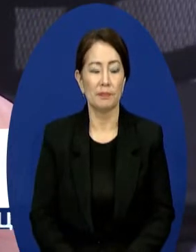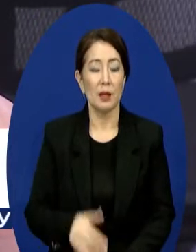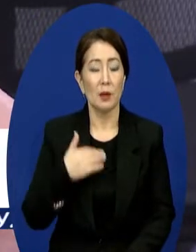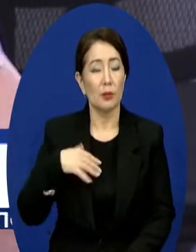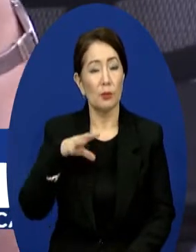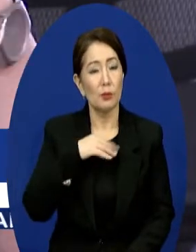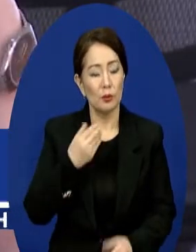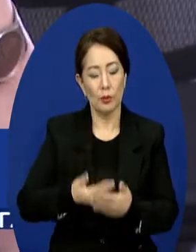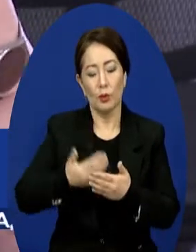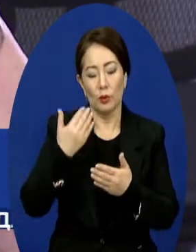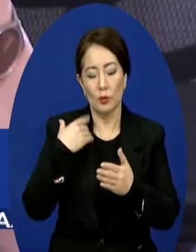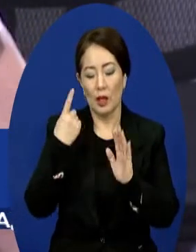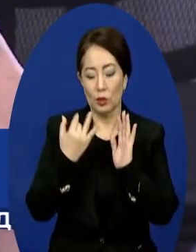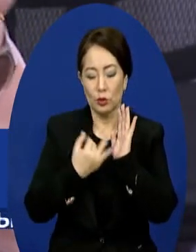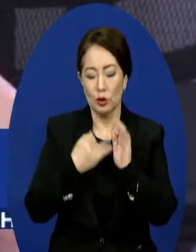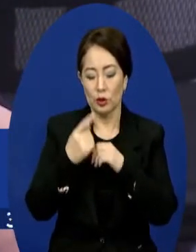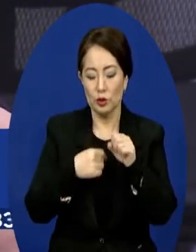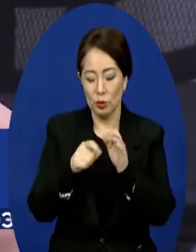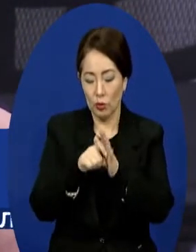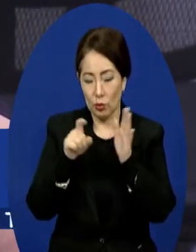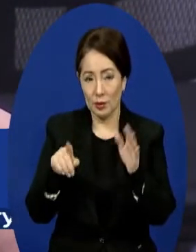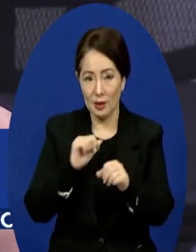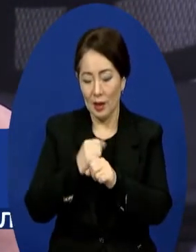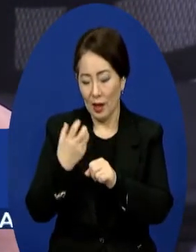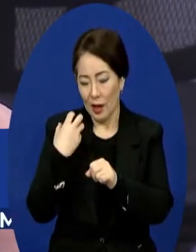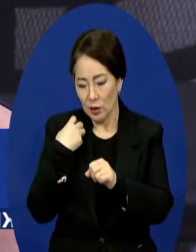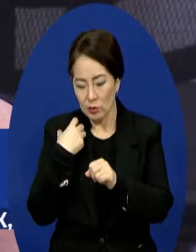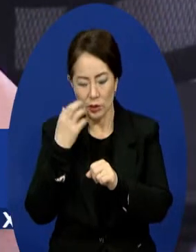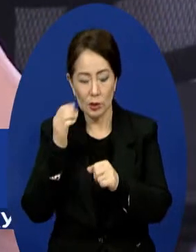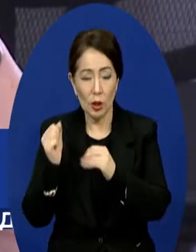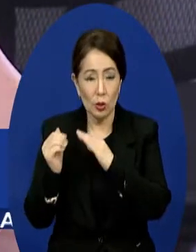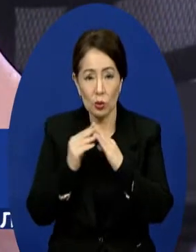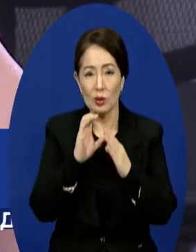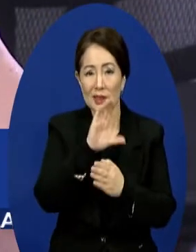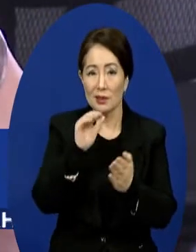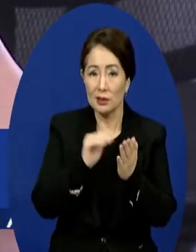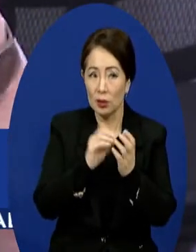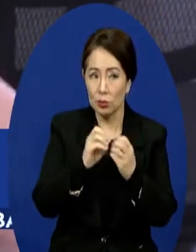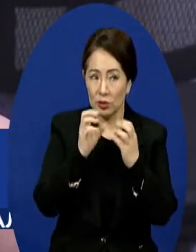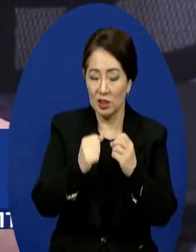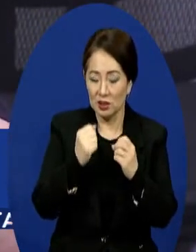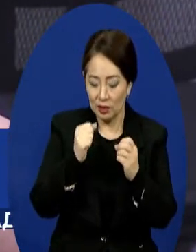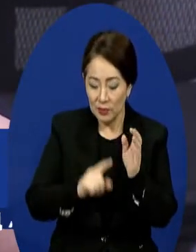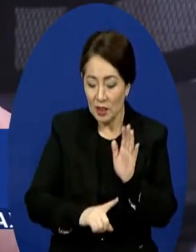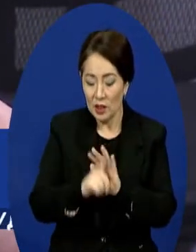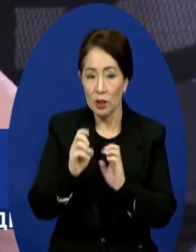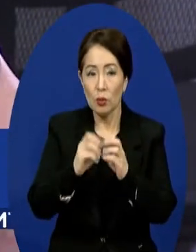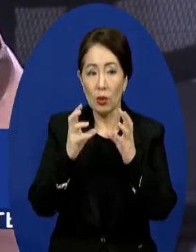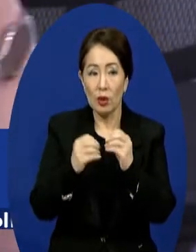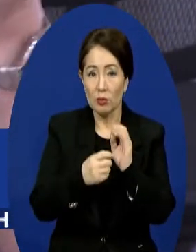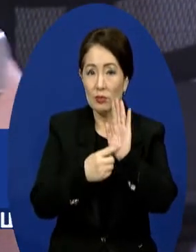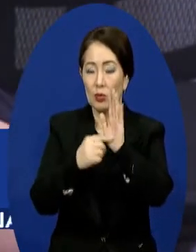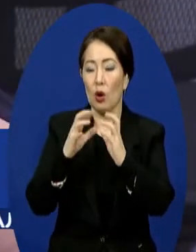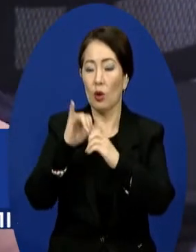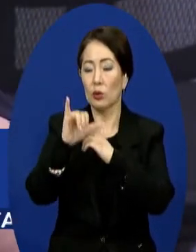Бид бүхэн өнгөрсөн 17 жилийн хугацаанд хариуцлагатай нүүдэлч стандартыг бий болгож чадлаа. Эхний бүтээгдэхүүнүүдээ ч олон улсад гаргалаа.